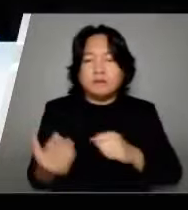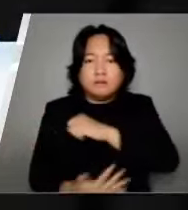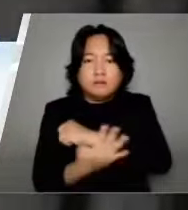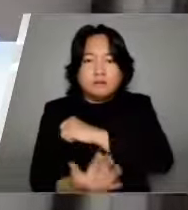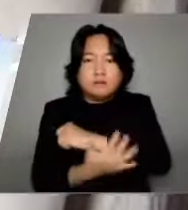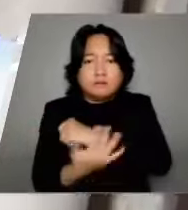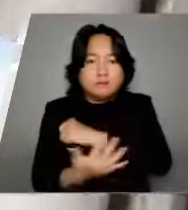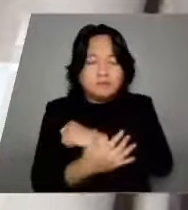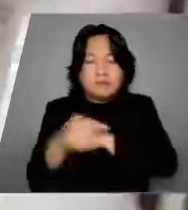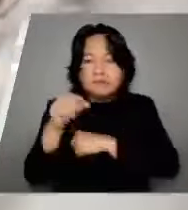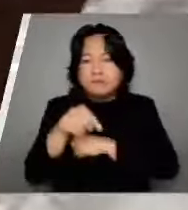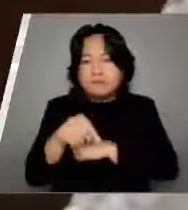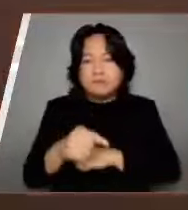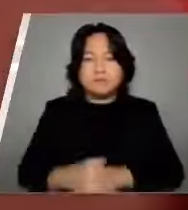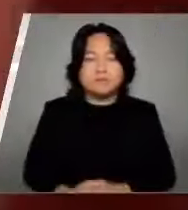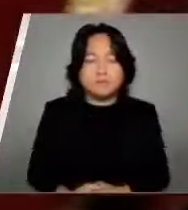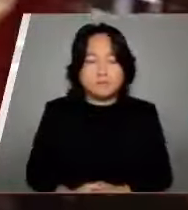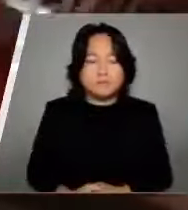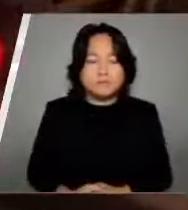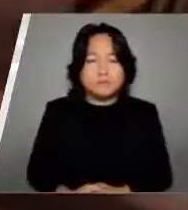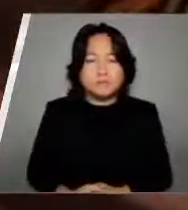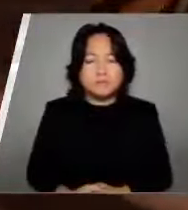lugar.